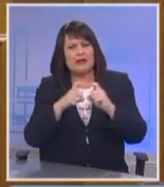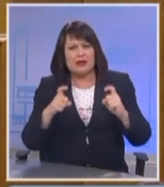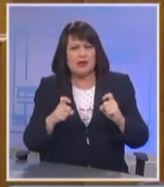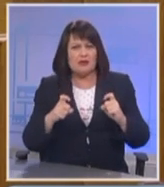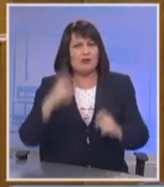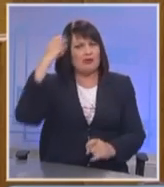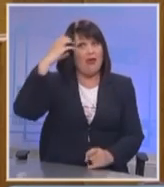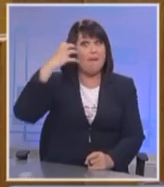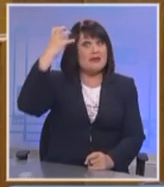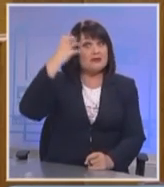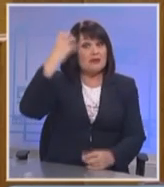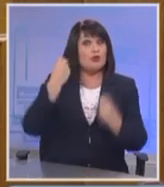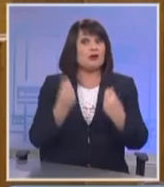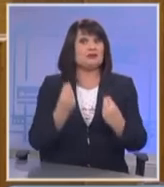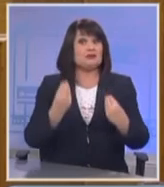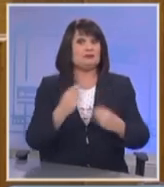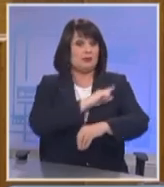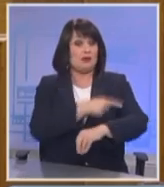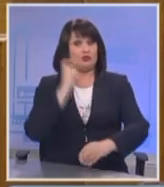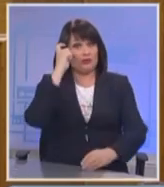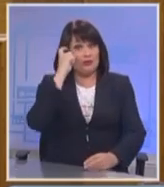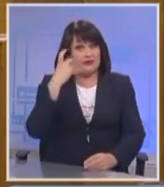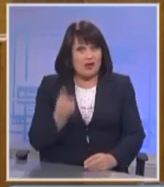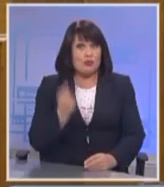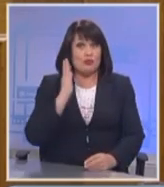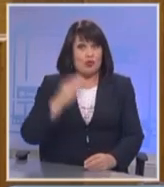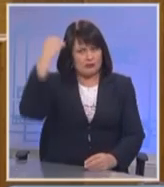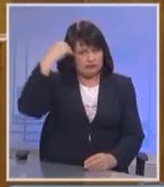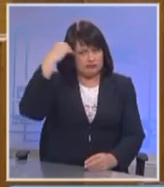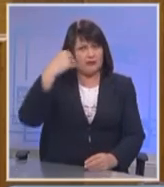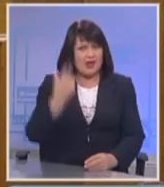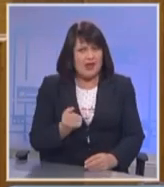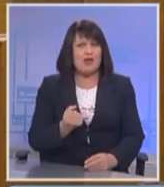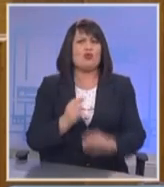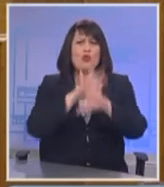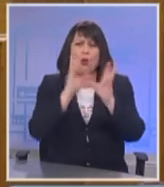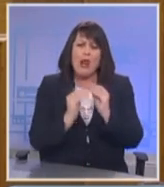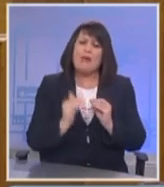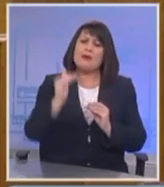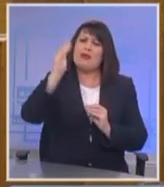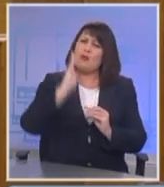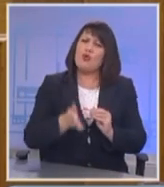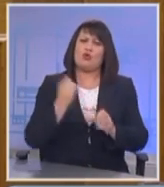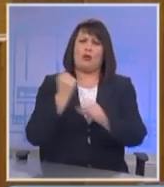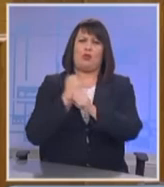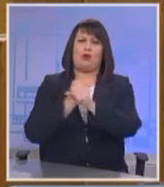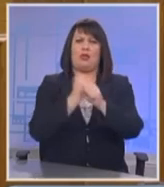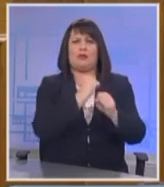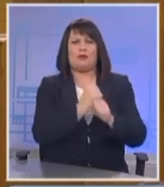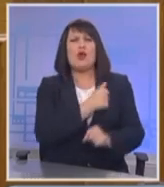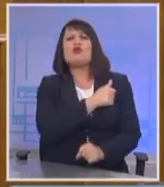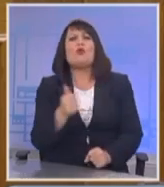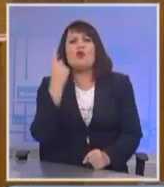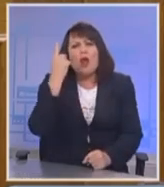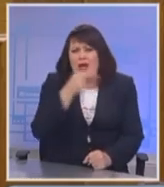καλλιεργημένους επιστήμονες ικανούς να σκέφτονται και να δρουν επιστημονικά σε όλα τα επίπεδα και όχι